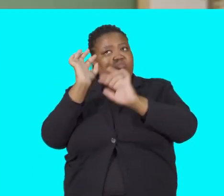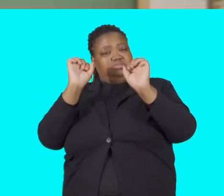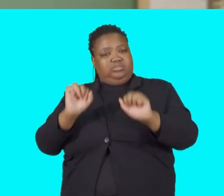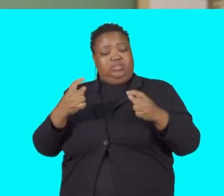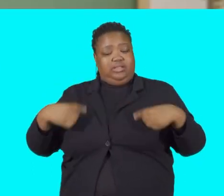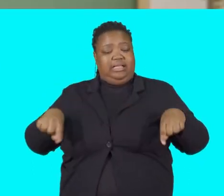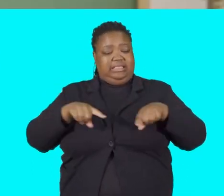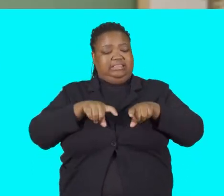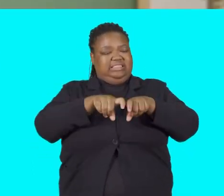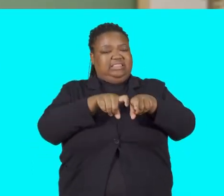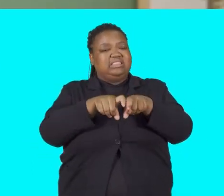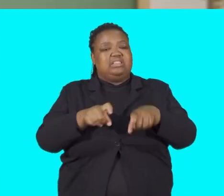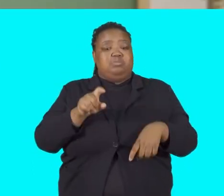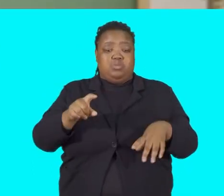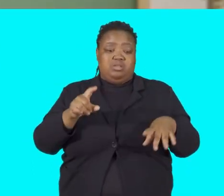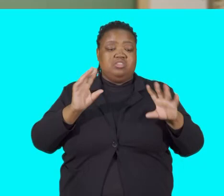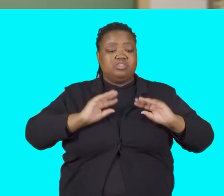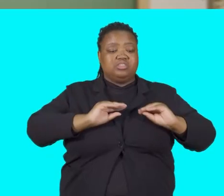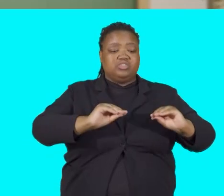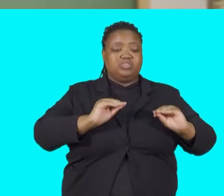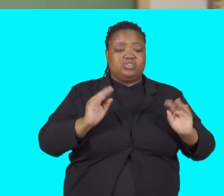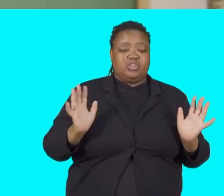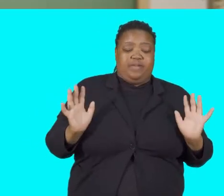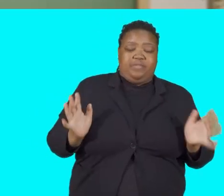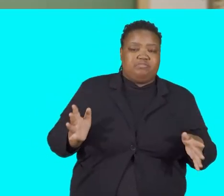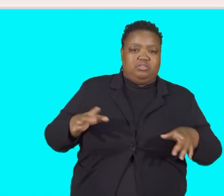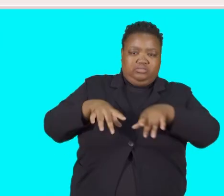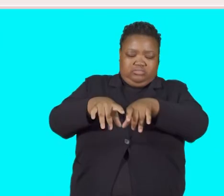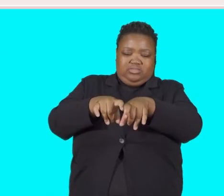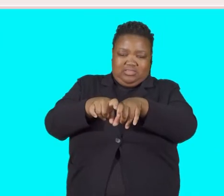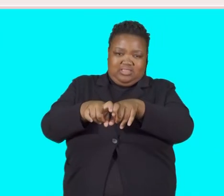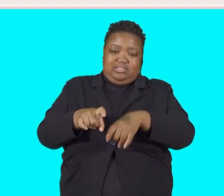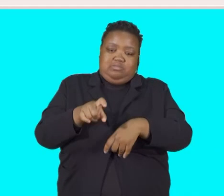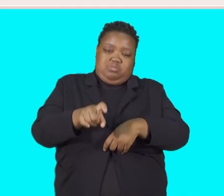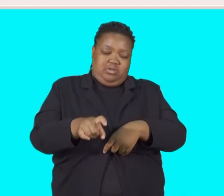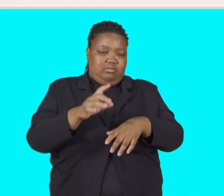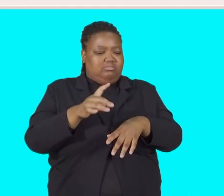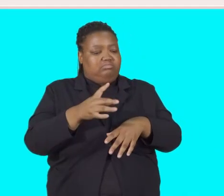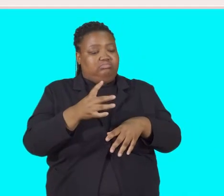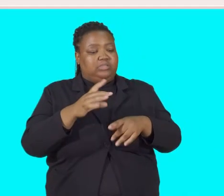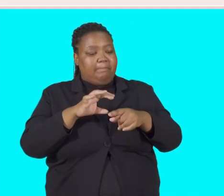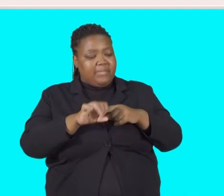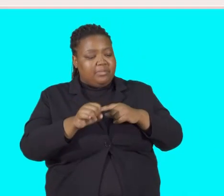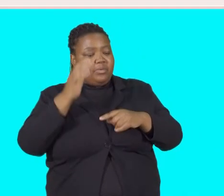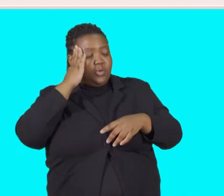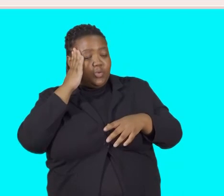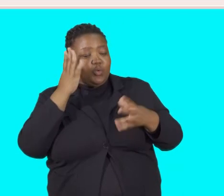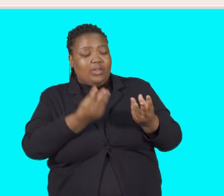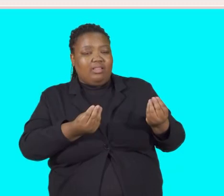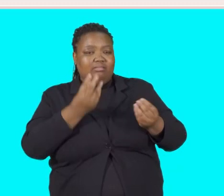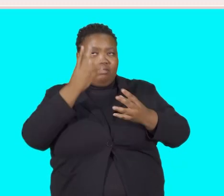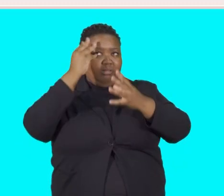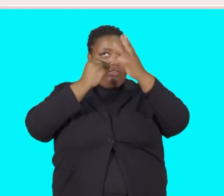sifuna ukwazi into yoba ufundo luthatha inxaxheba ngamaxesha onke. Siye kuvavanyo lokufunda okanye uhlolo